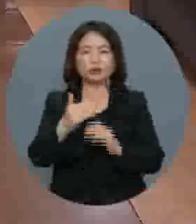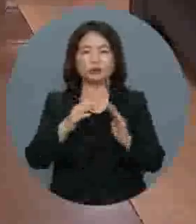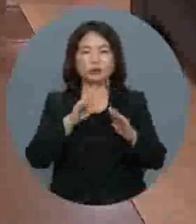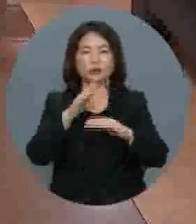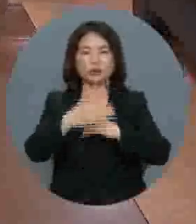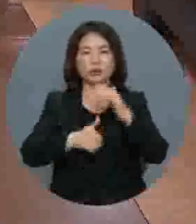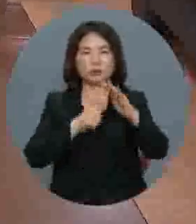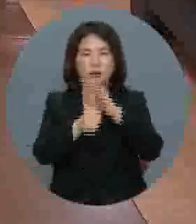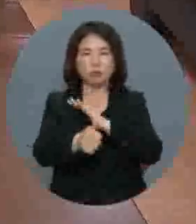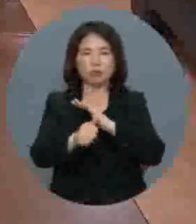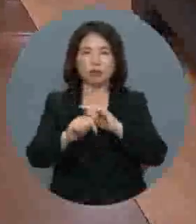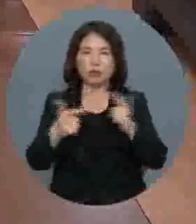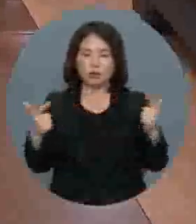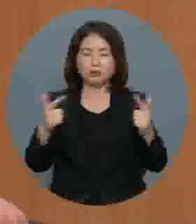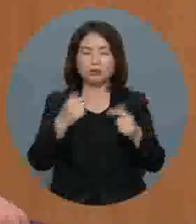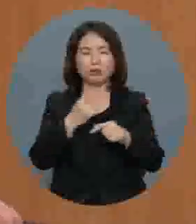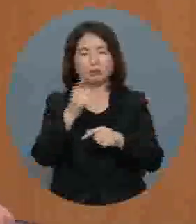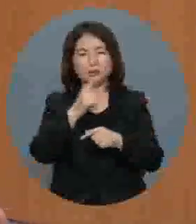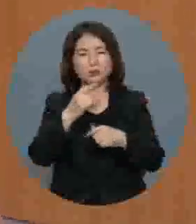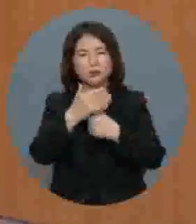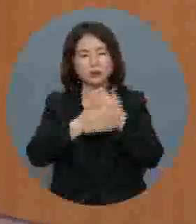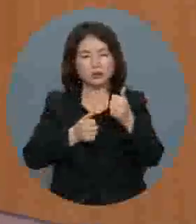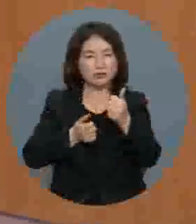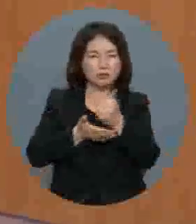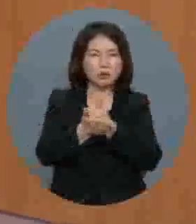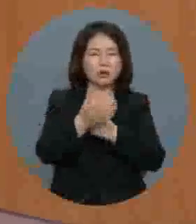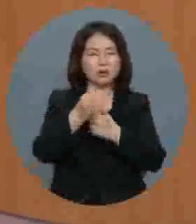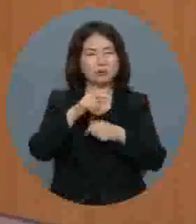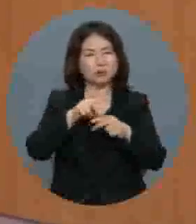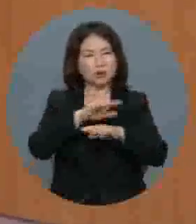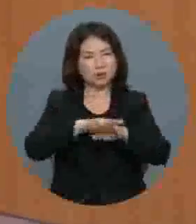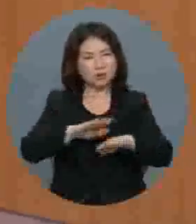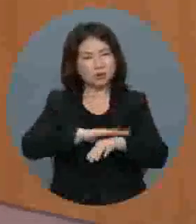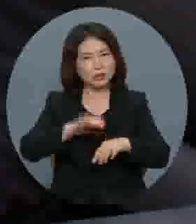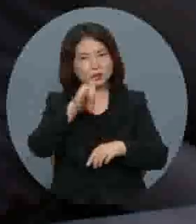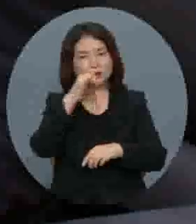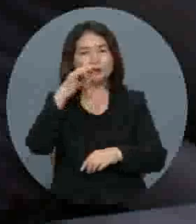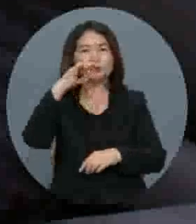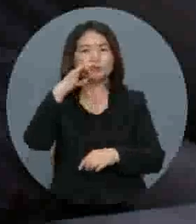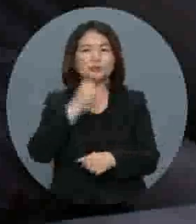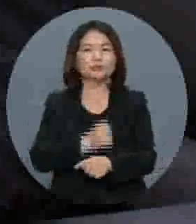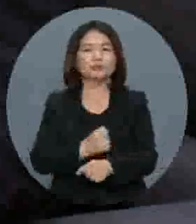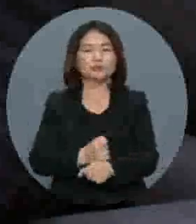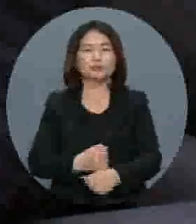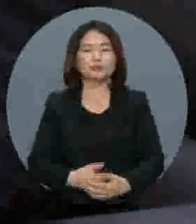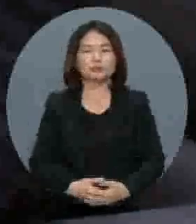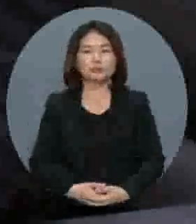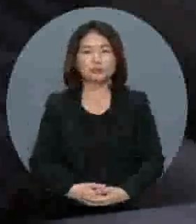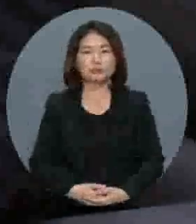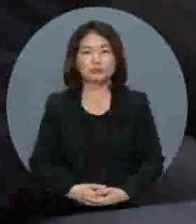쌓여 있는 지역 현안에 어떤 영향을 미칠지 방침입니다 4 앱 26 수성 도장 입니다